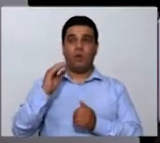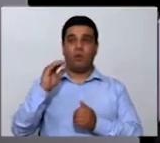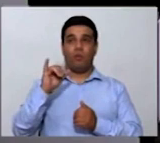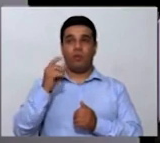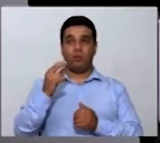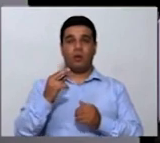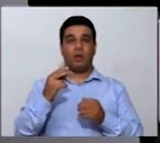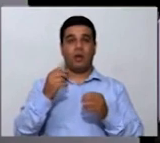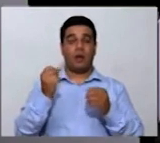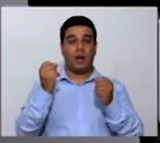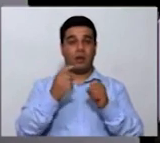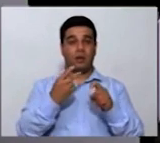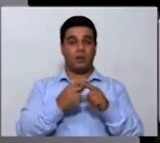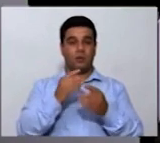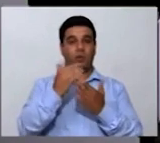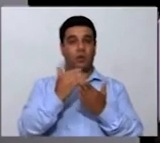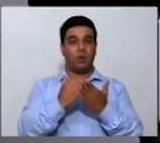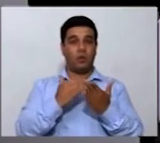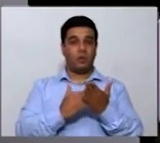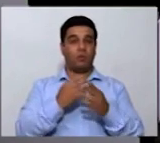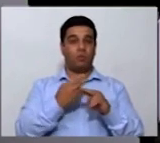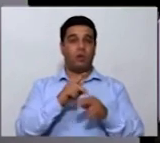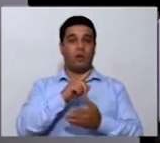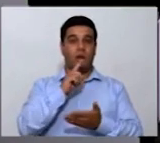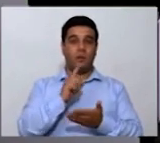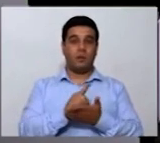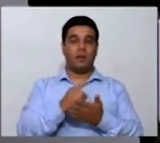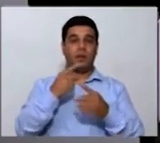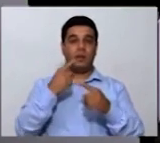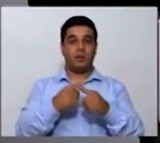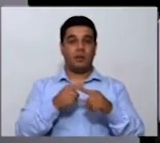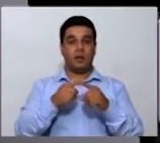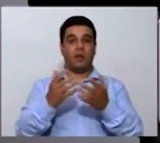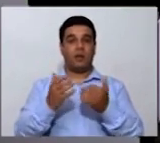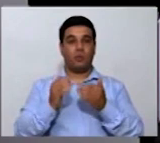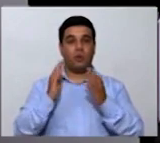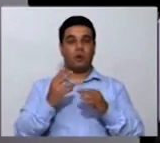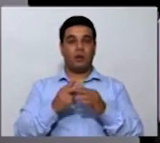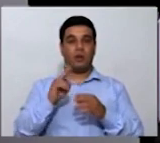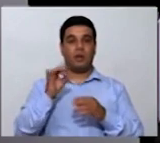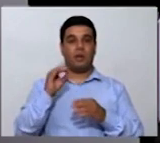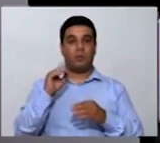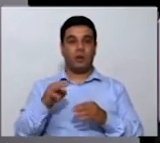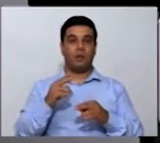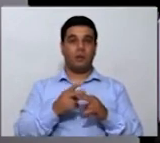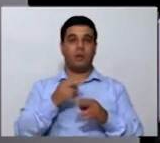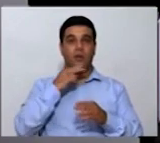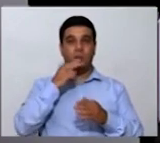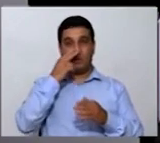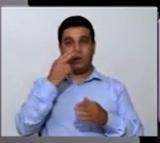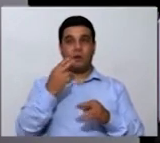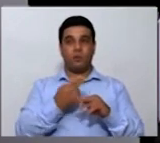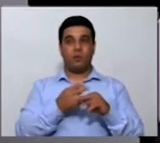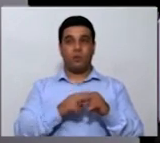Funksiyaning aniqlanish sohasi bu albatta x ning qabul qilinadigan qiymatlari. E'tibor bering,